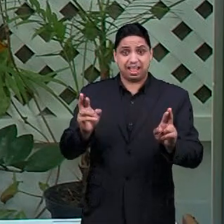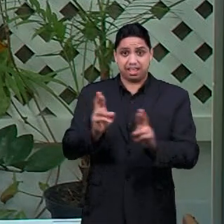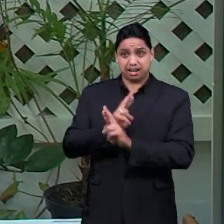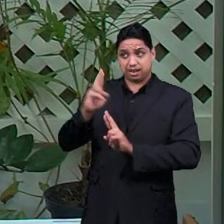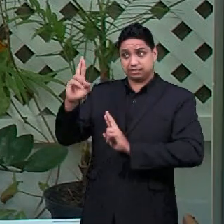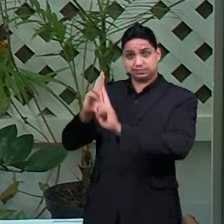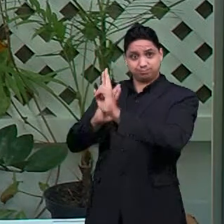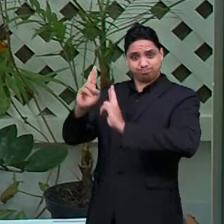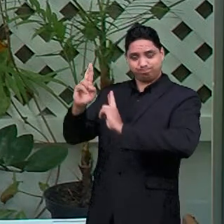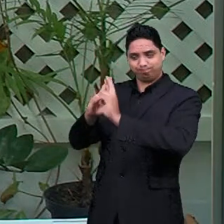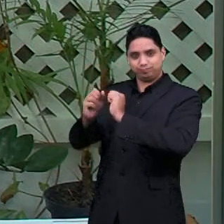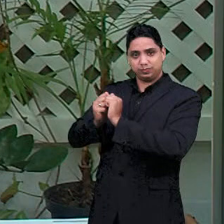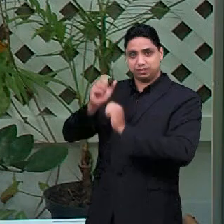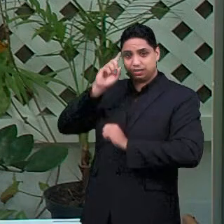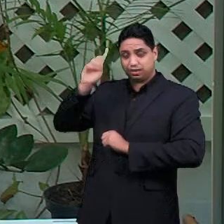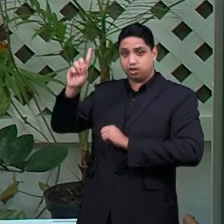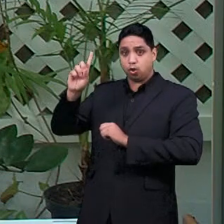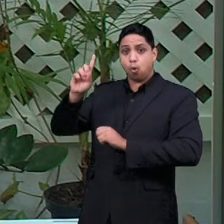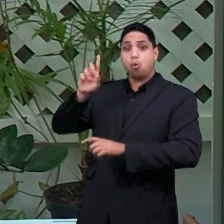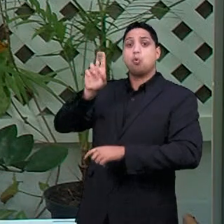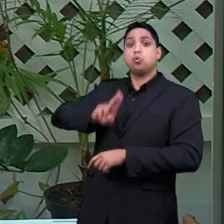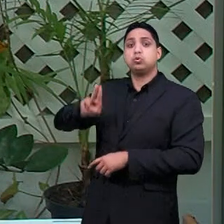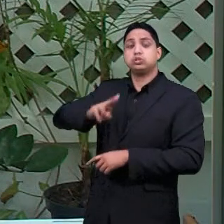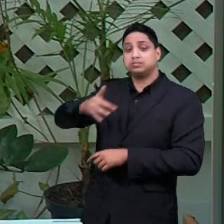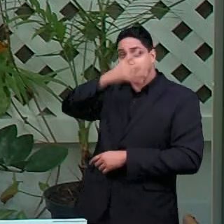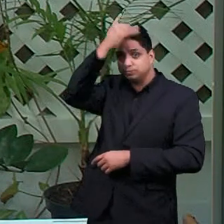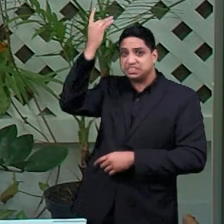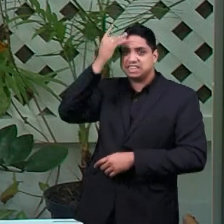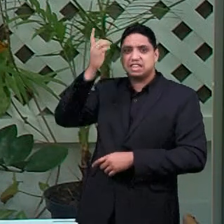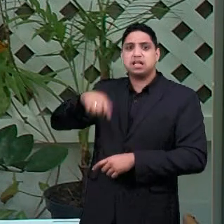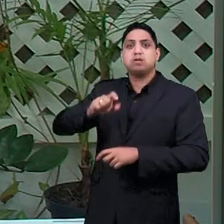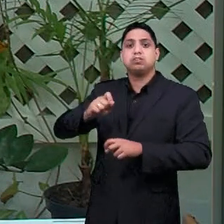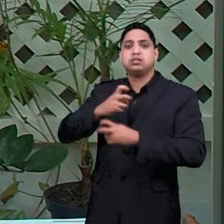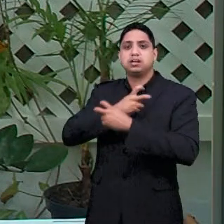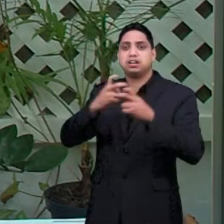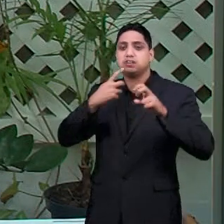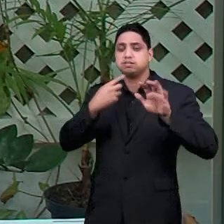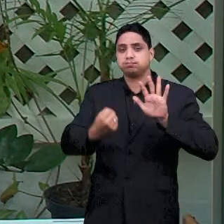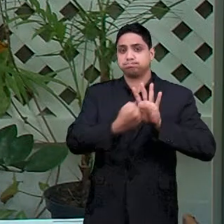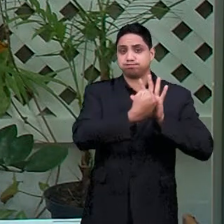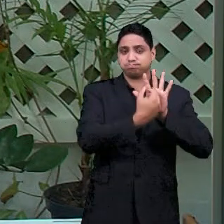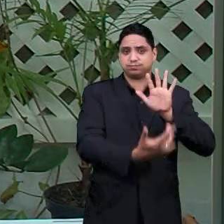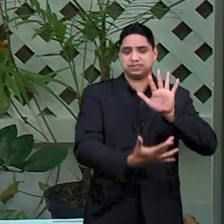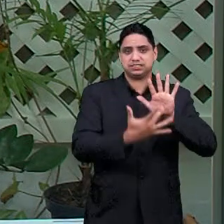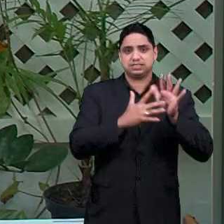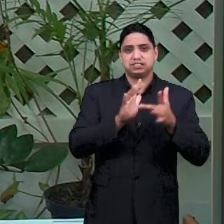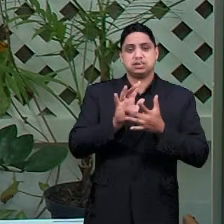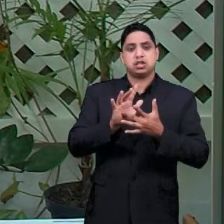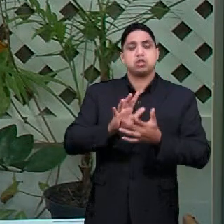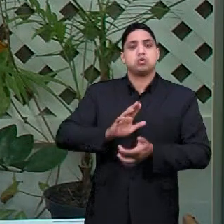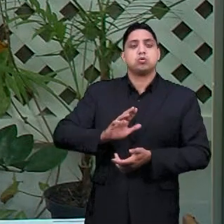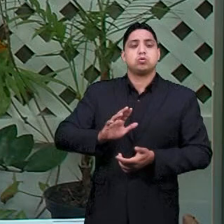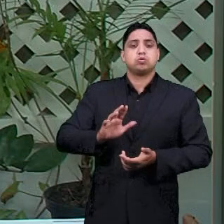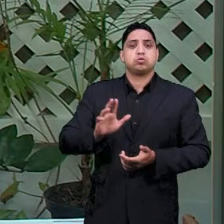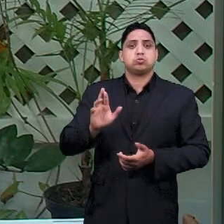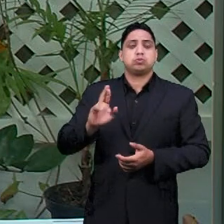à travers du Saint-Esprit qui est la prière par le sang de Jésus. Ce n'est pas la prière par le sang de